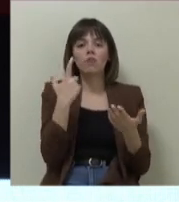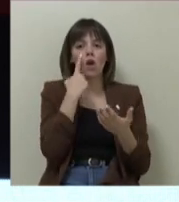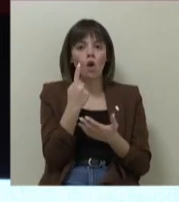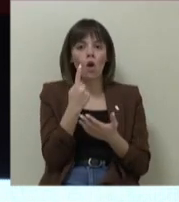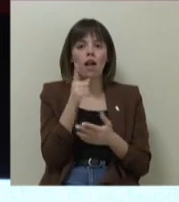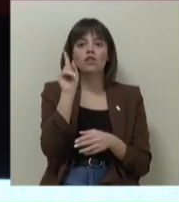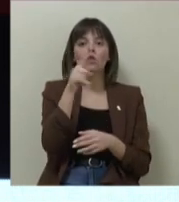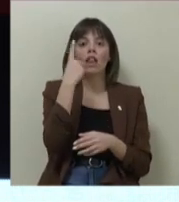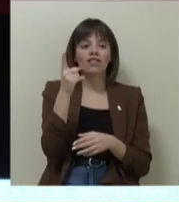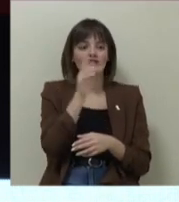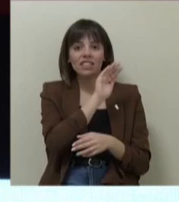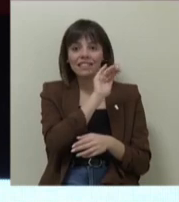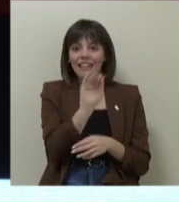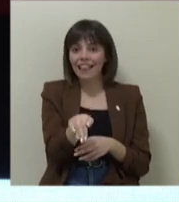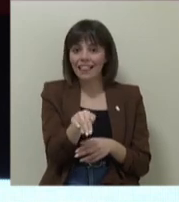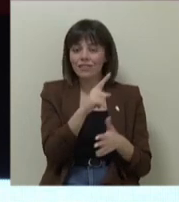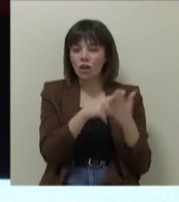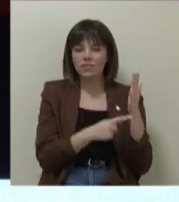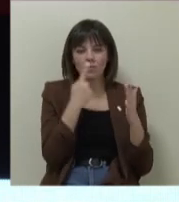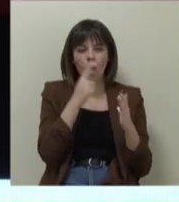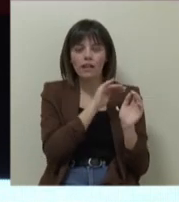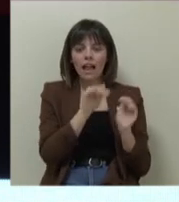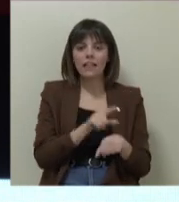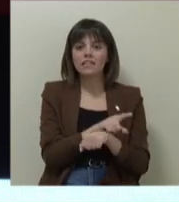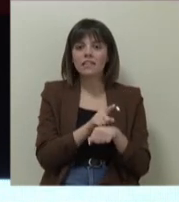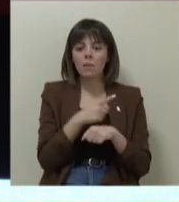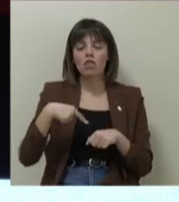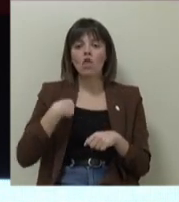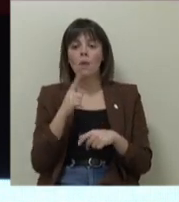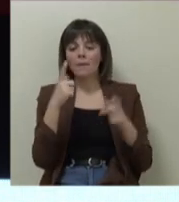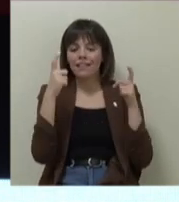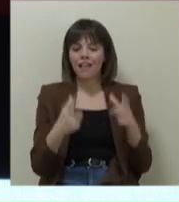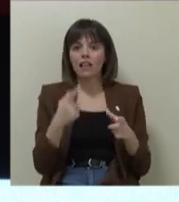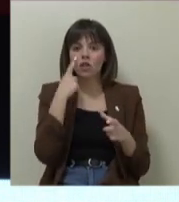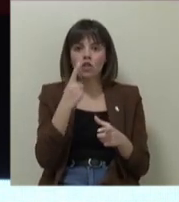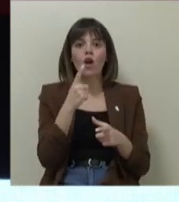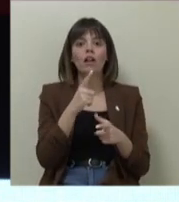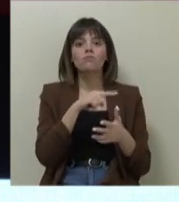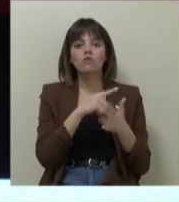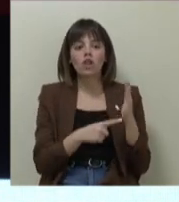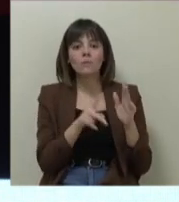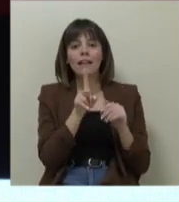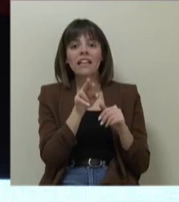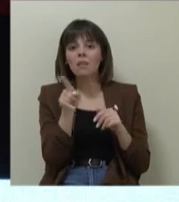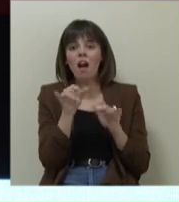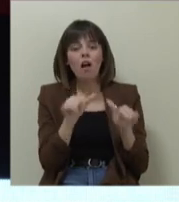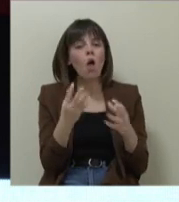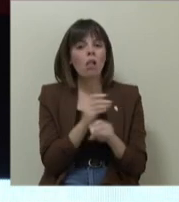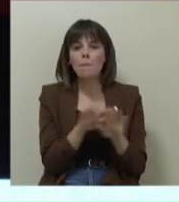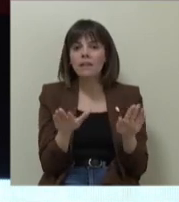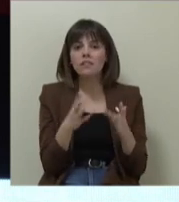bir yönetici geldiği zaman normal bir kentin yönetimi gibi, yöneticisi gibi